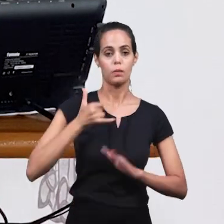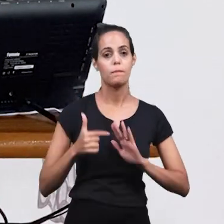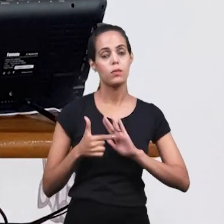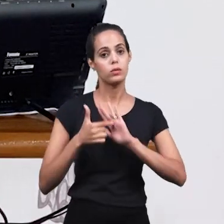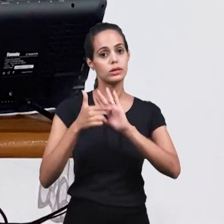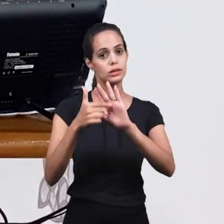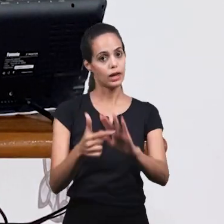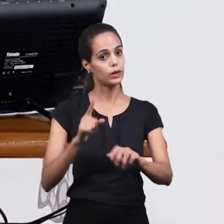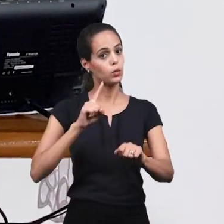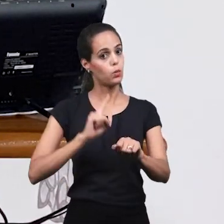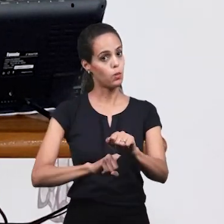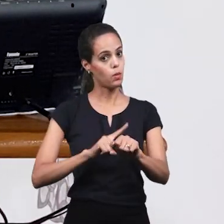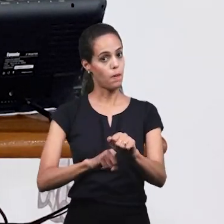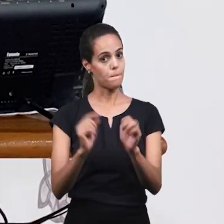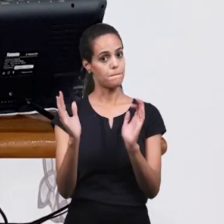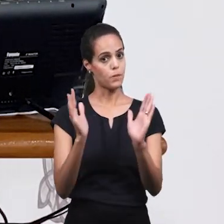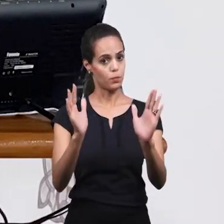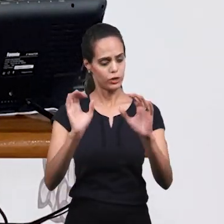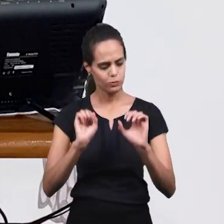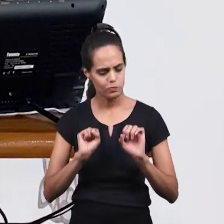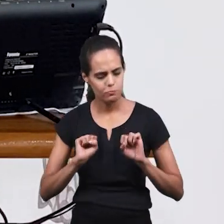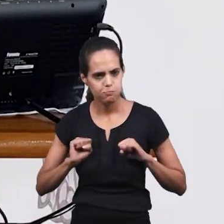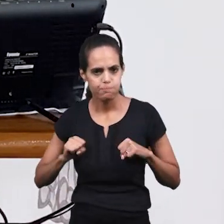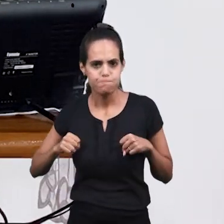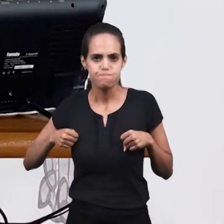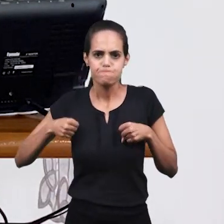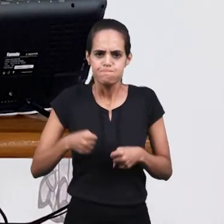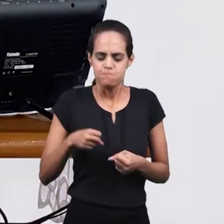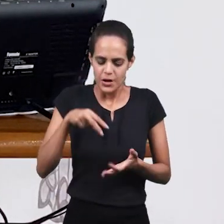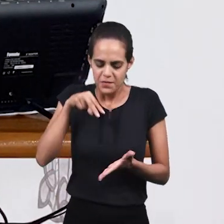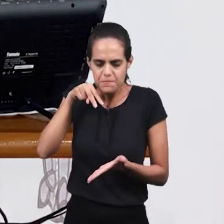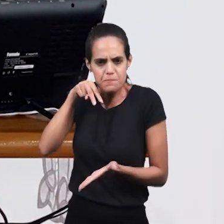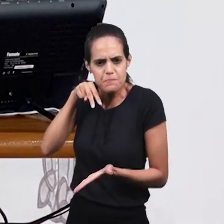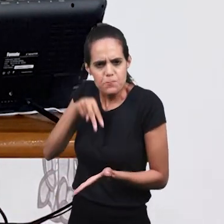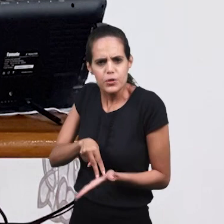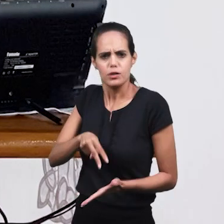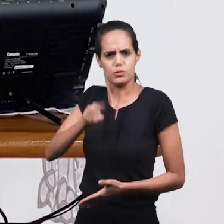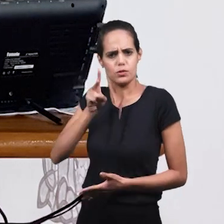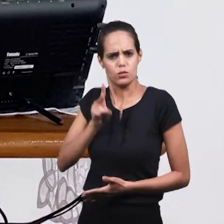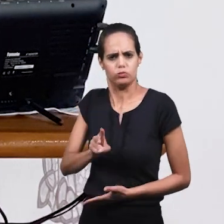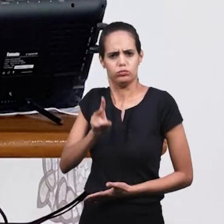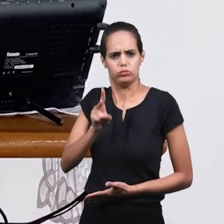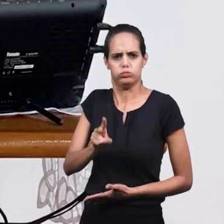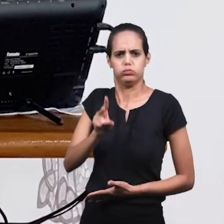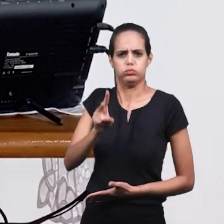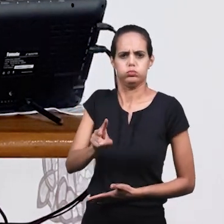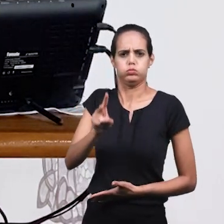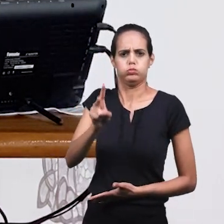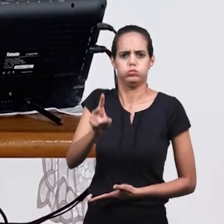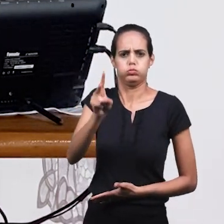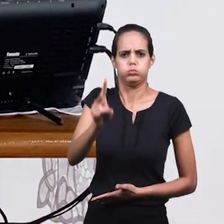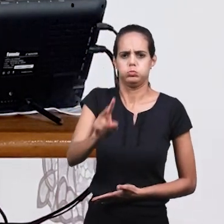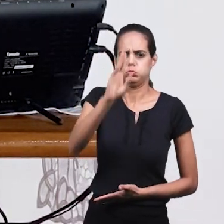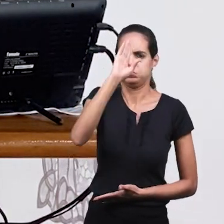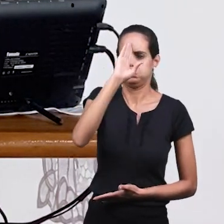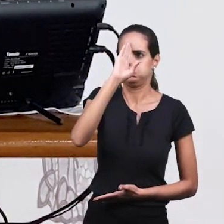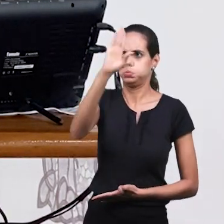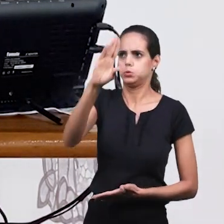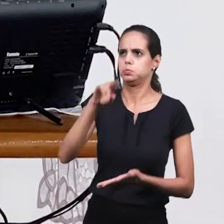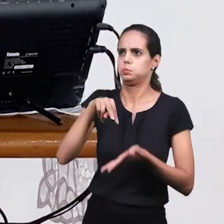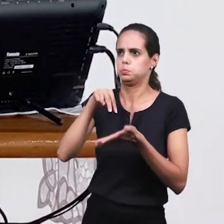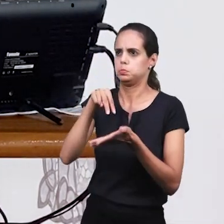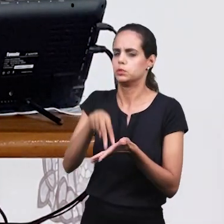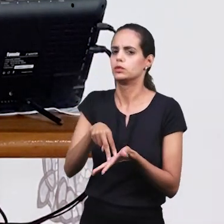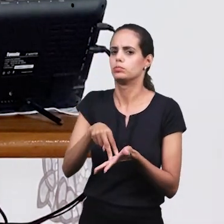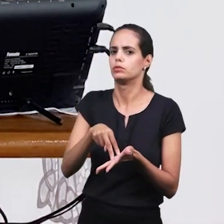dans la marche vers laquelle nous avons été appelés, vers laquelle a été proposé à chacun de nous.